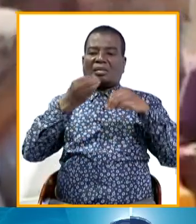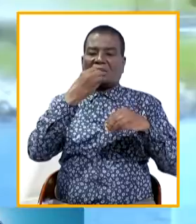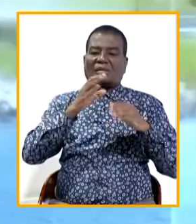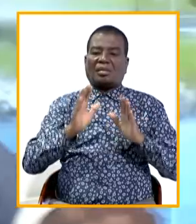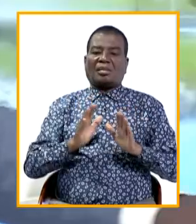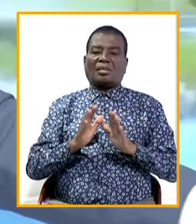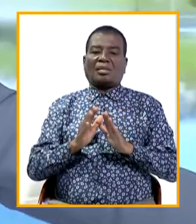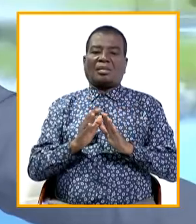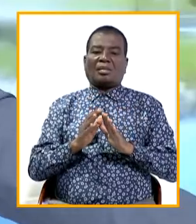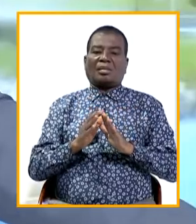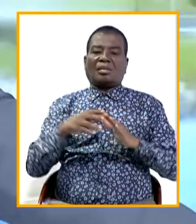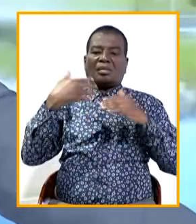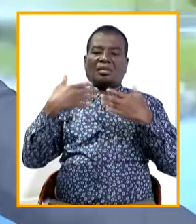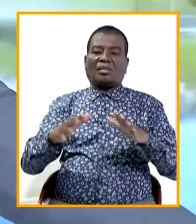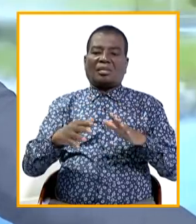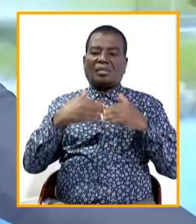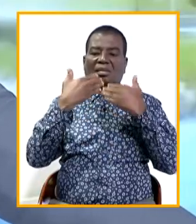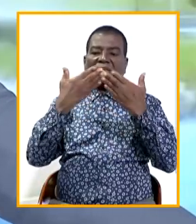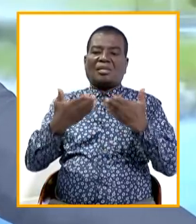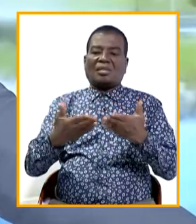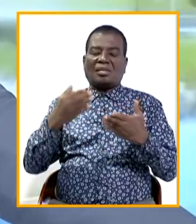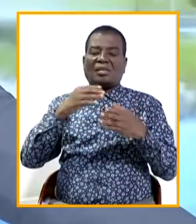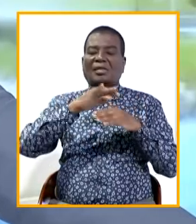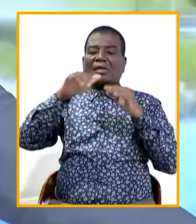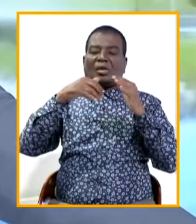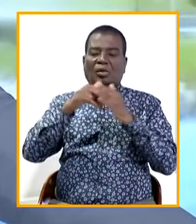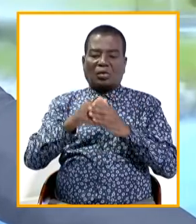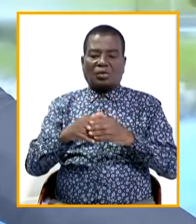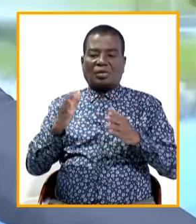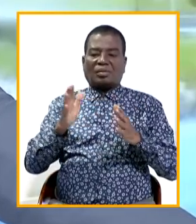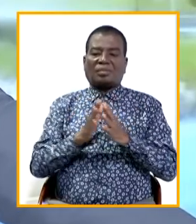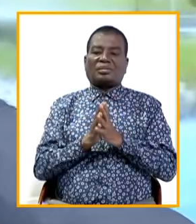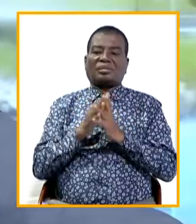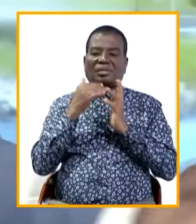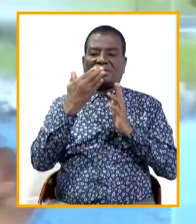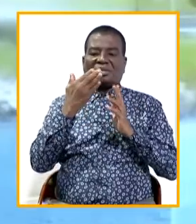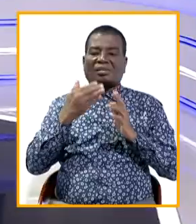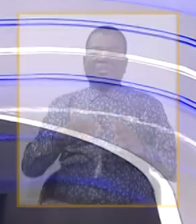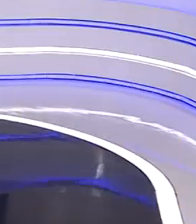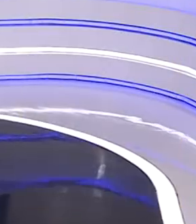alimentaire. Fin de ce journal, merci de votre confiance et à vendredi 13h.